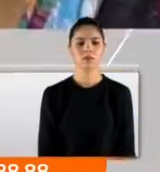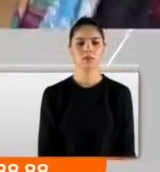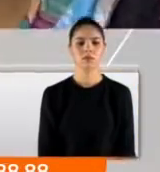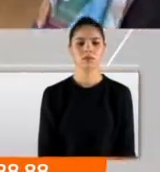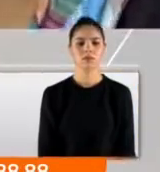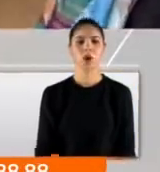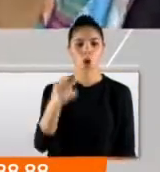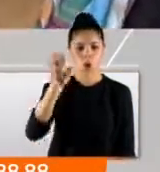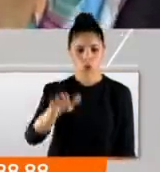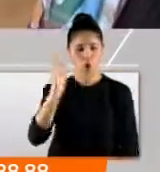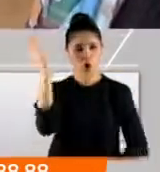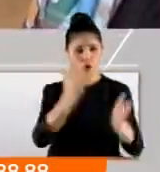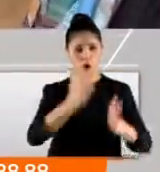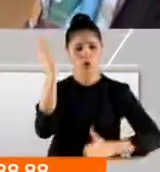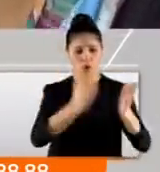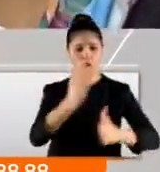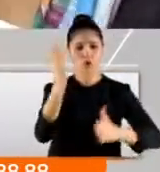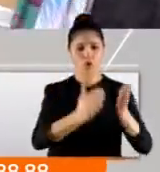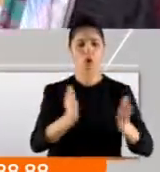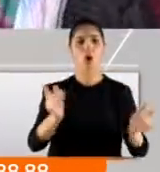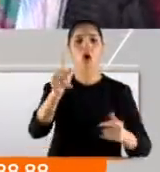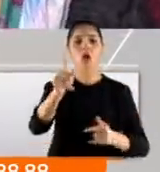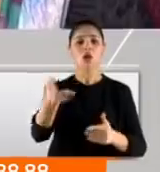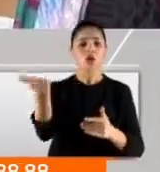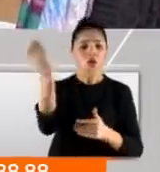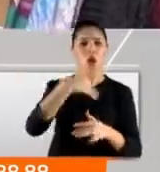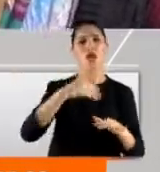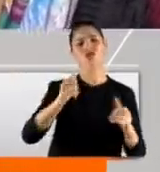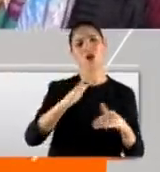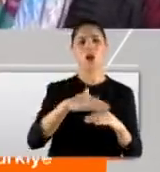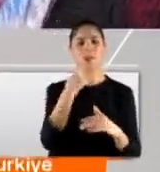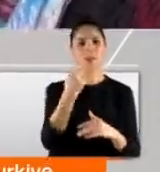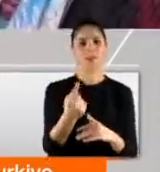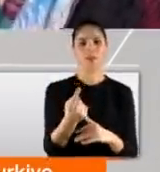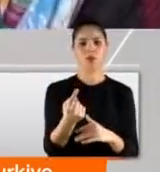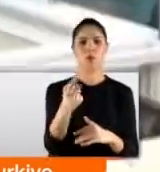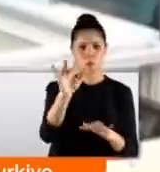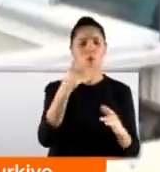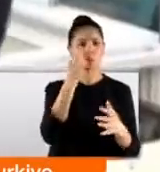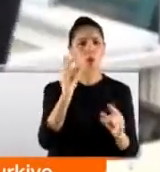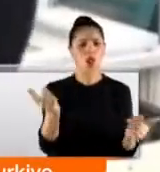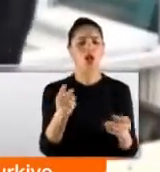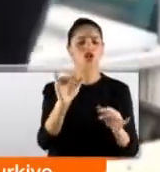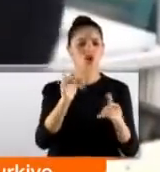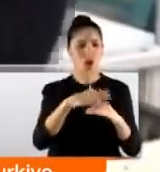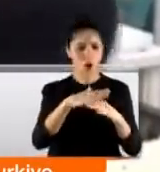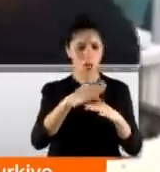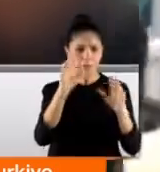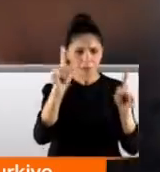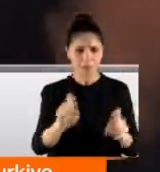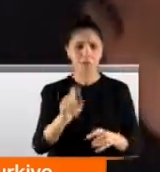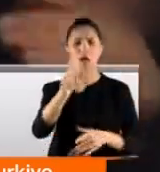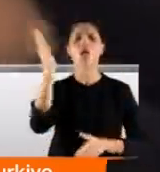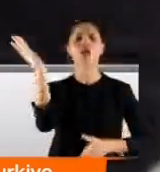O çocuğu o şekilde döve bir oluyor. Sonra şaka yaptım diyor. Böyle şaka mı olur? Tekme, tokat, hatta bir